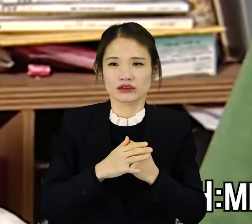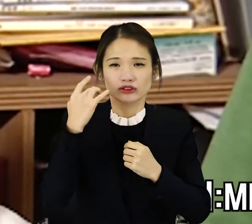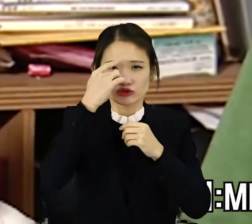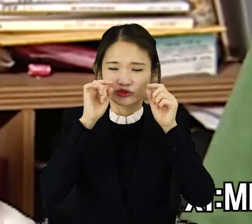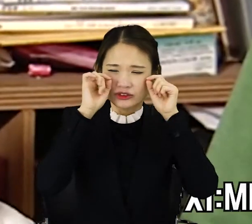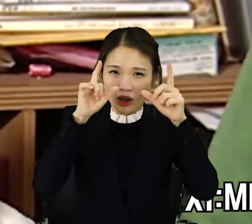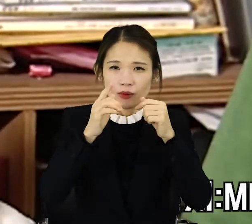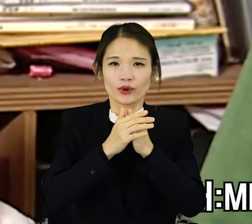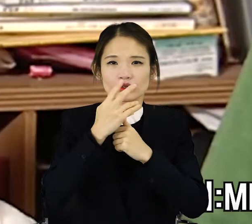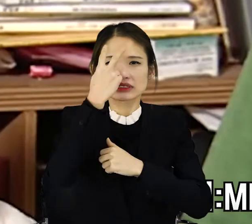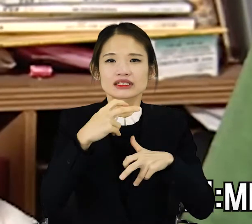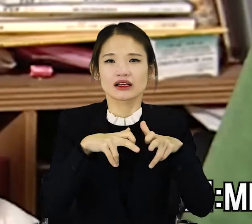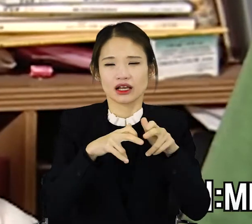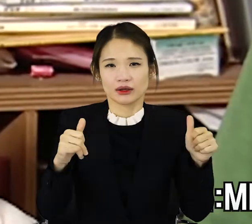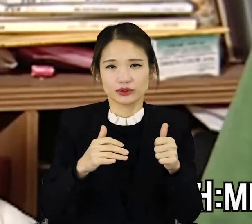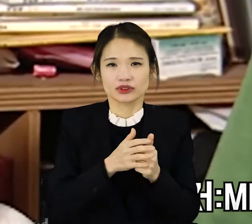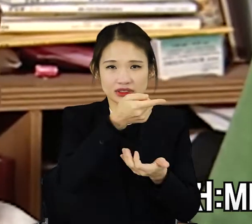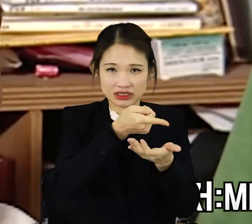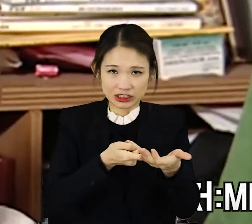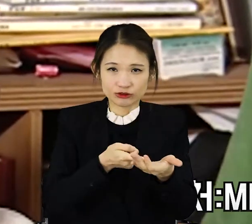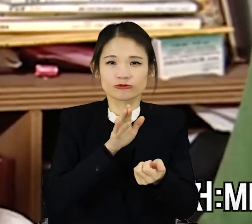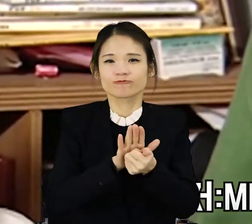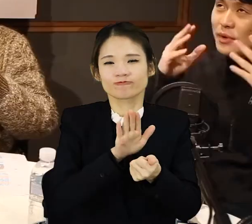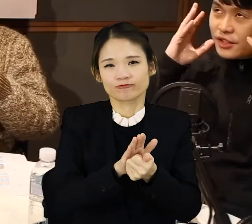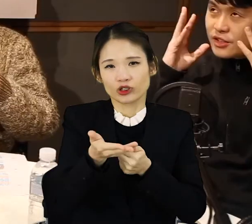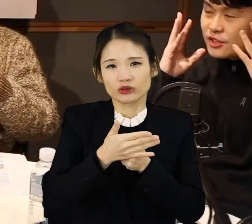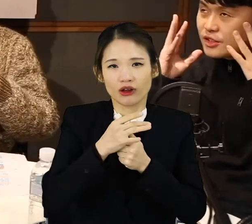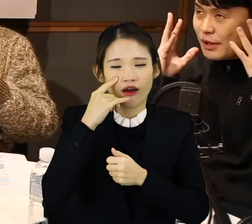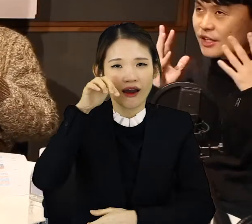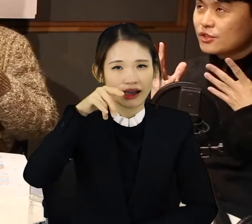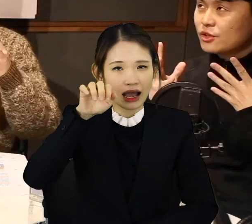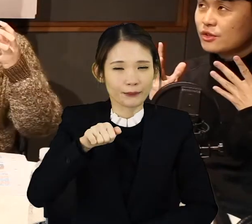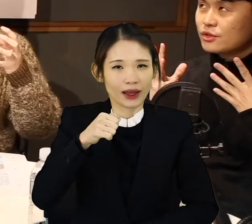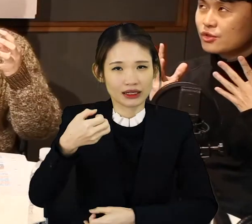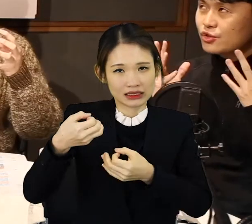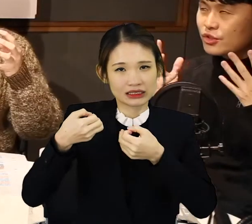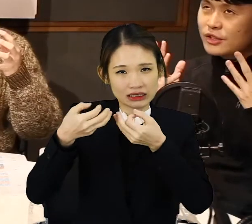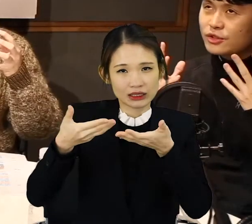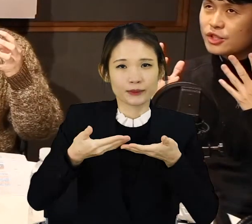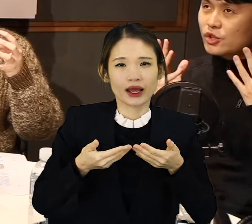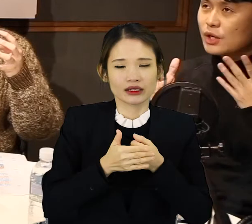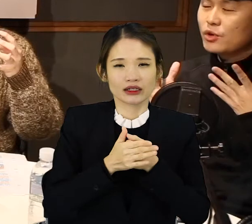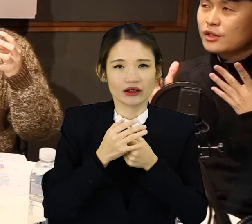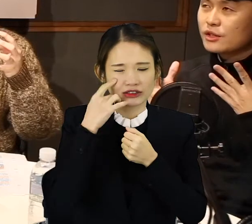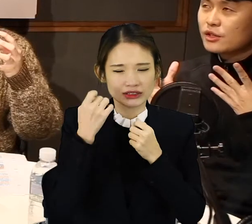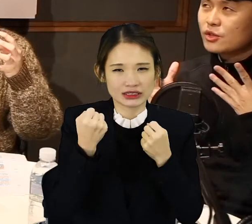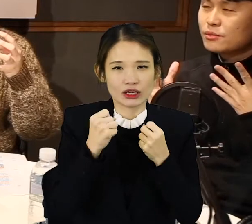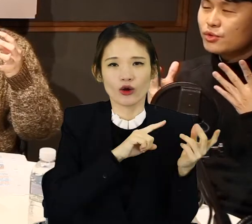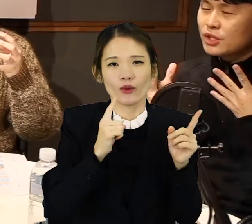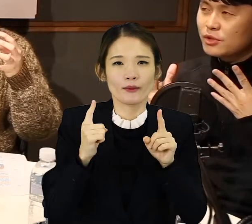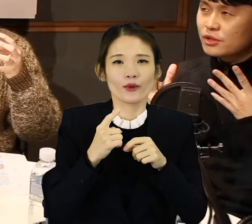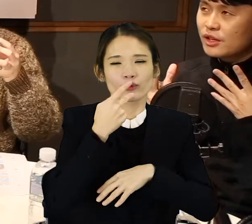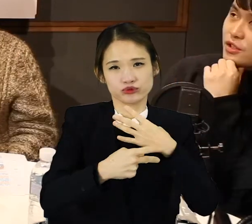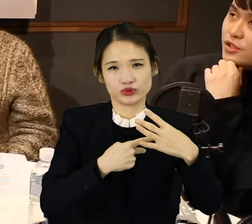떠요가 그러니까 시각장애인 분들에게 시술을 네. 그 도와드려서 각막 기증을 이제 네, 받아서 그쵸. 수술을 하는 거죠. 시력을 회복하는